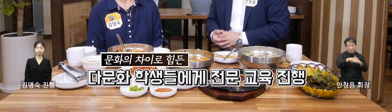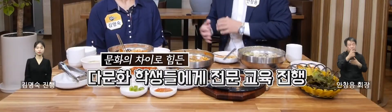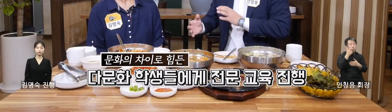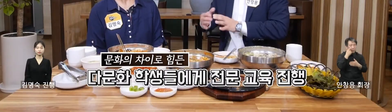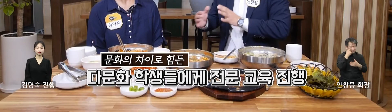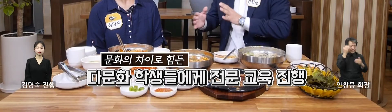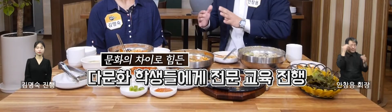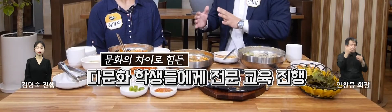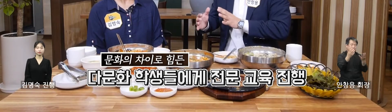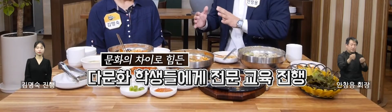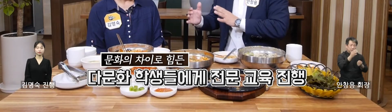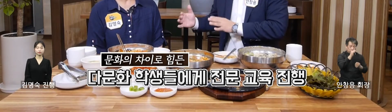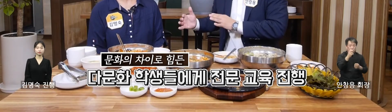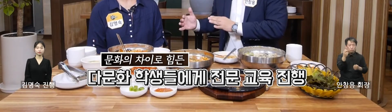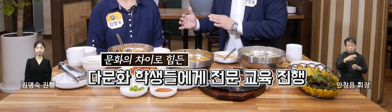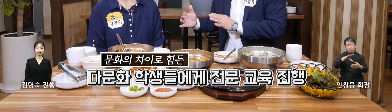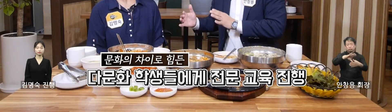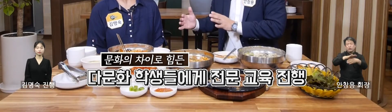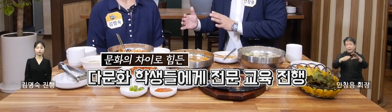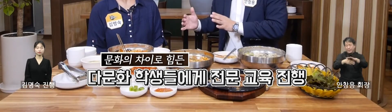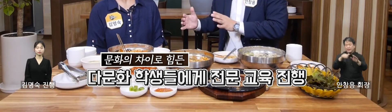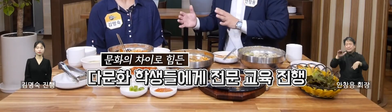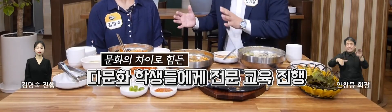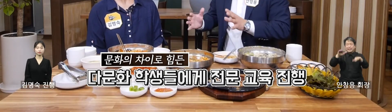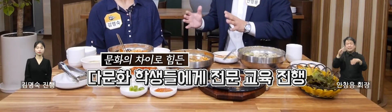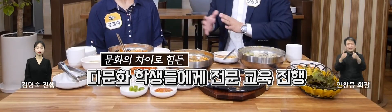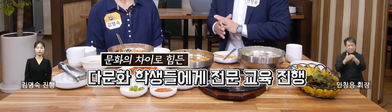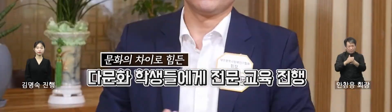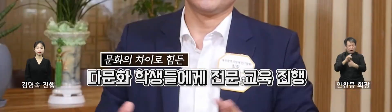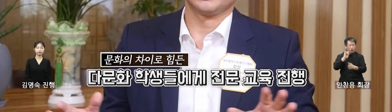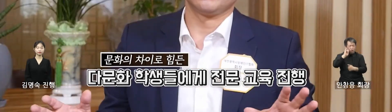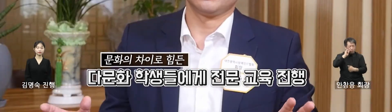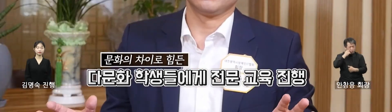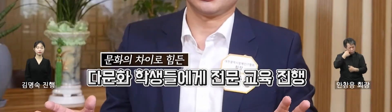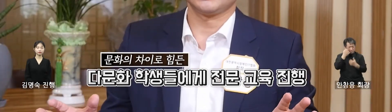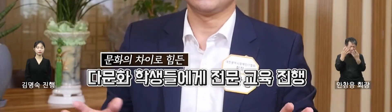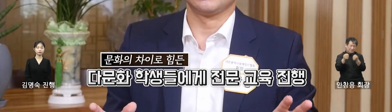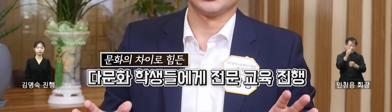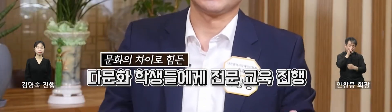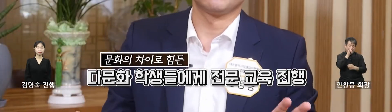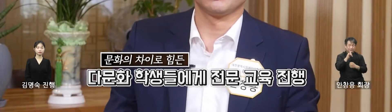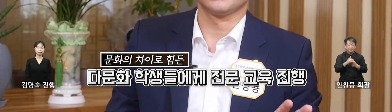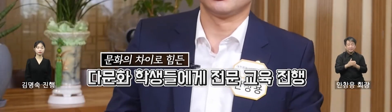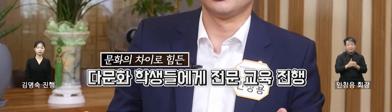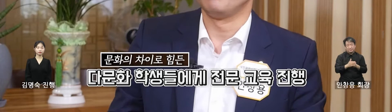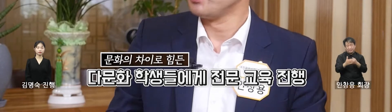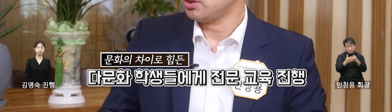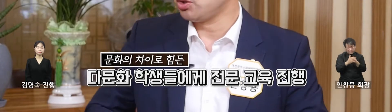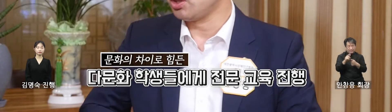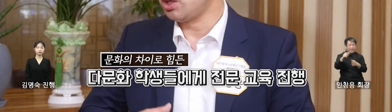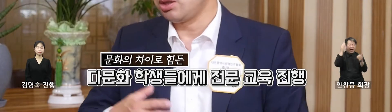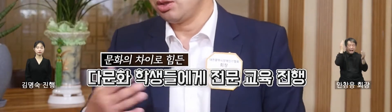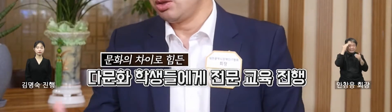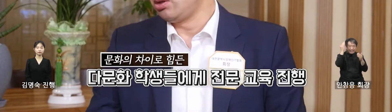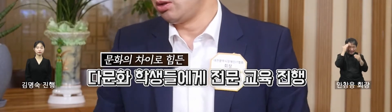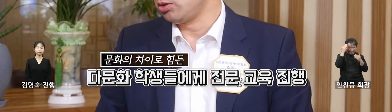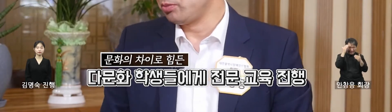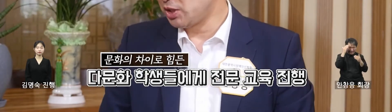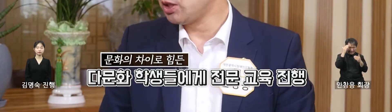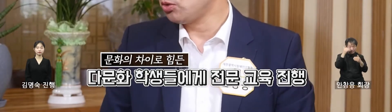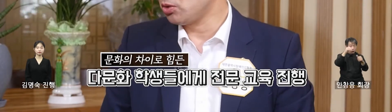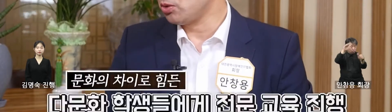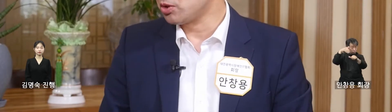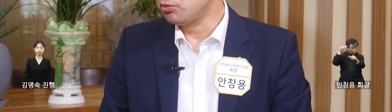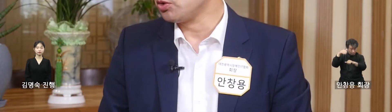있고, 문화의 차이 때문에 좀 어려움을 겪고 있는데, 무엇보다도 이제 이런 학생들을 대상으로 해서 저희가